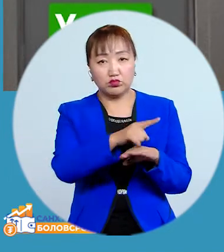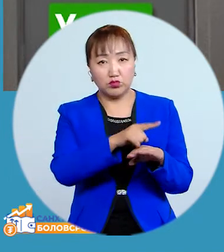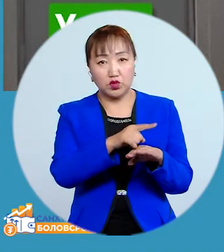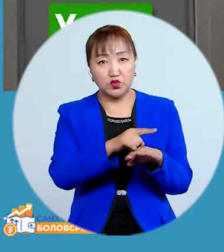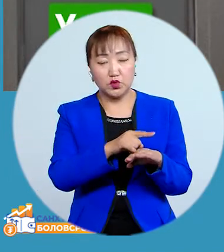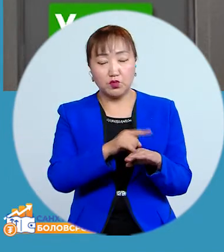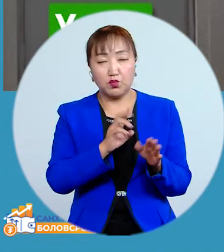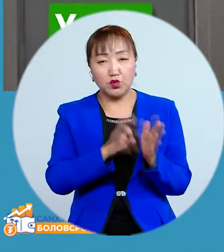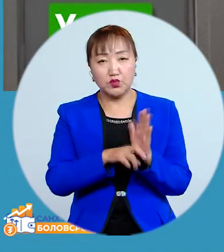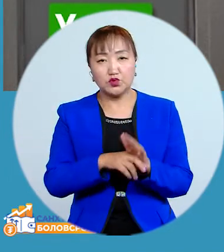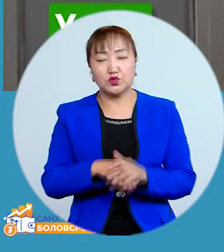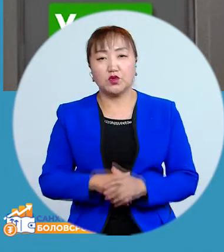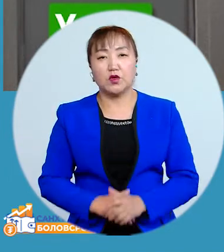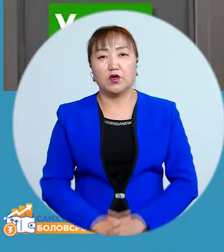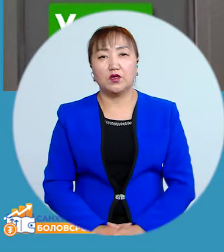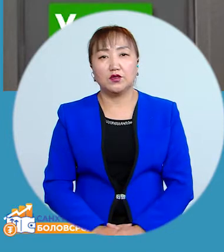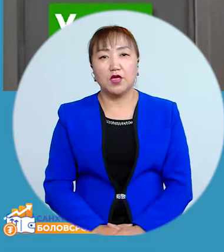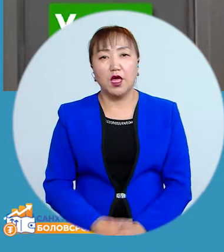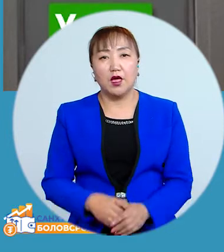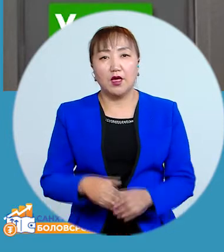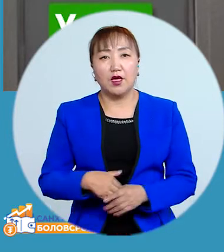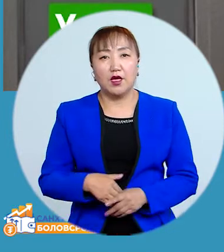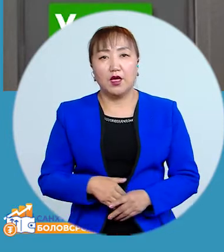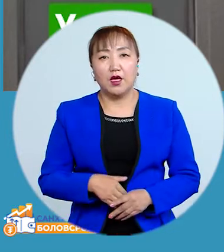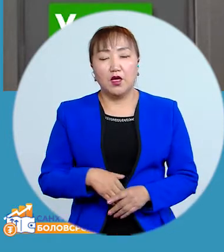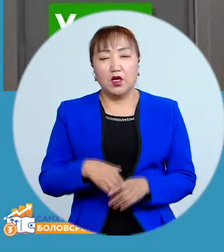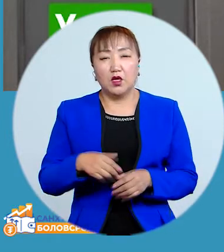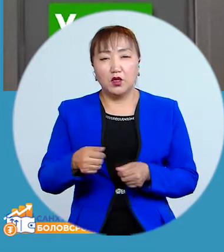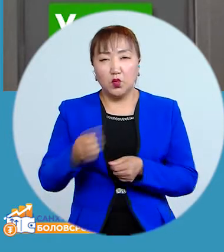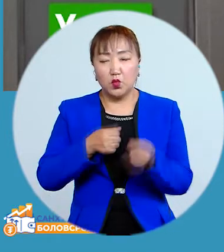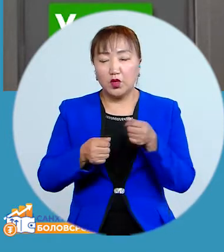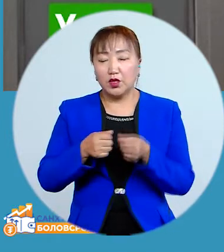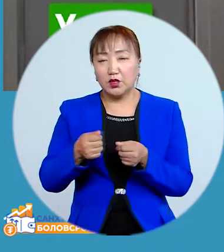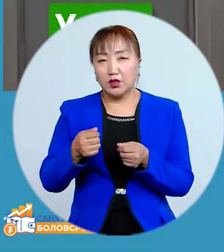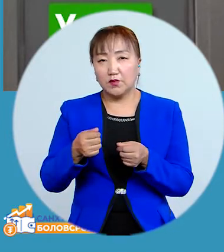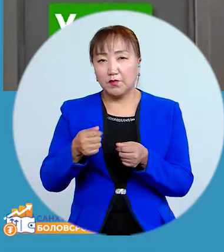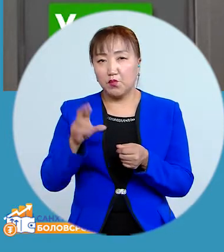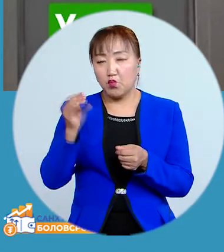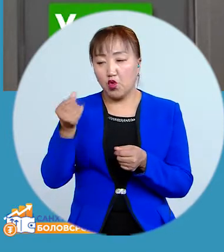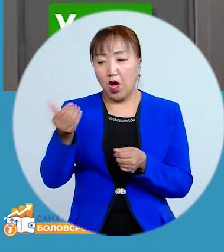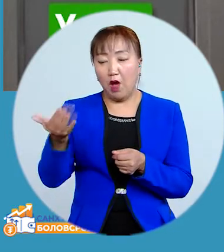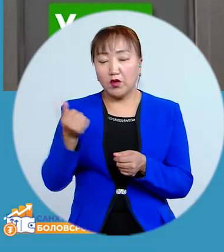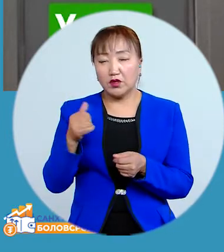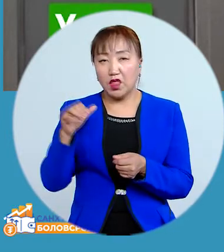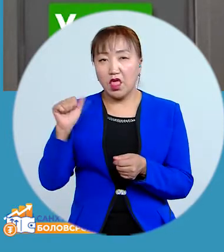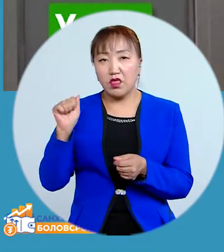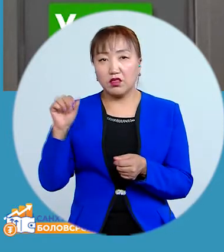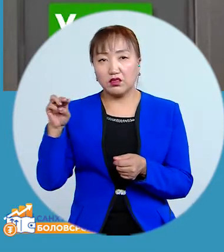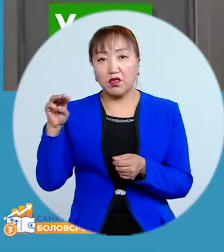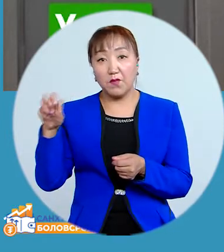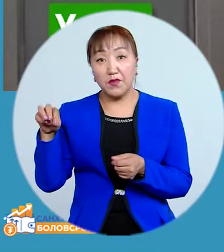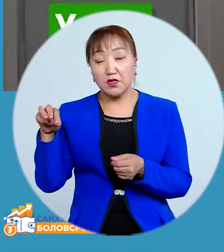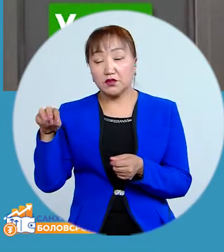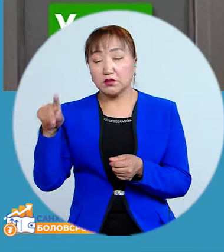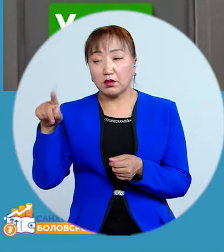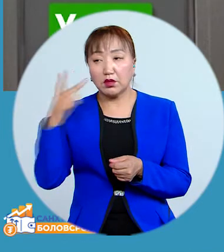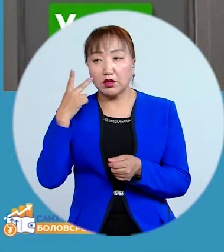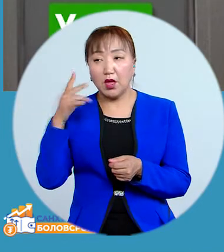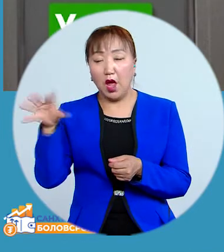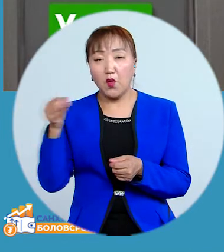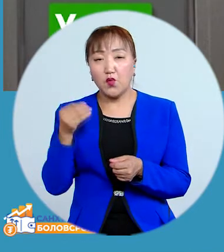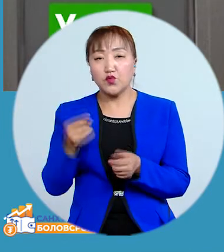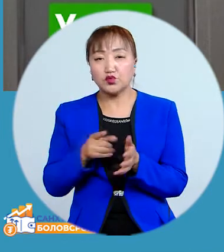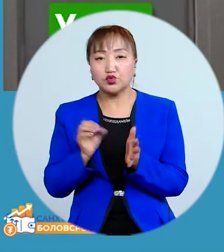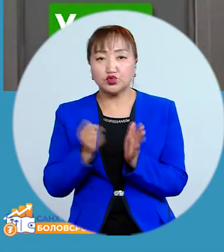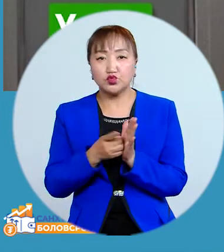өөрчлөлт орохд бол бид нэр анзаардгаа гэсэн үг. Айл болох гүйлгээгээ 70-80% нэг одоо мөнгөний одоо машин дээр очиж байгаа чухлаа. За жишээний